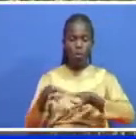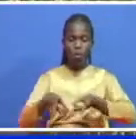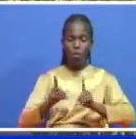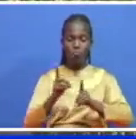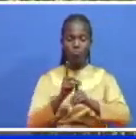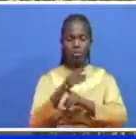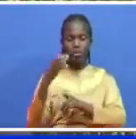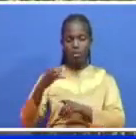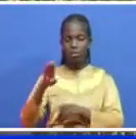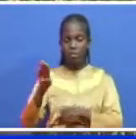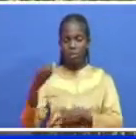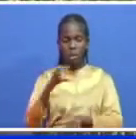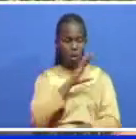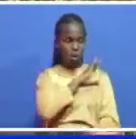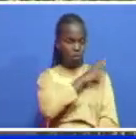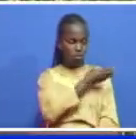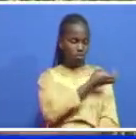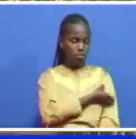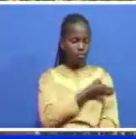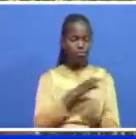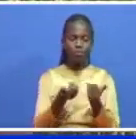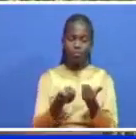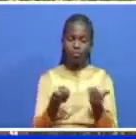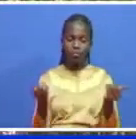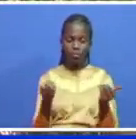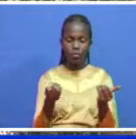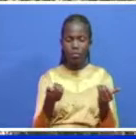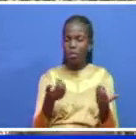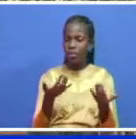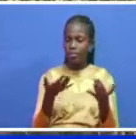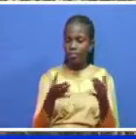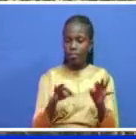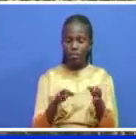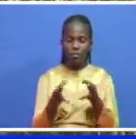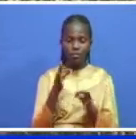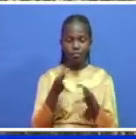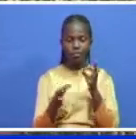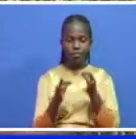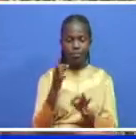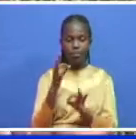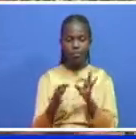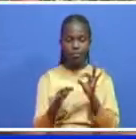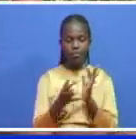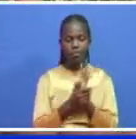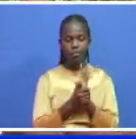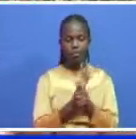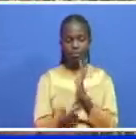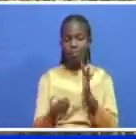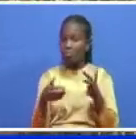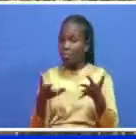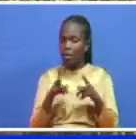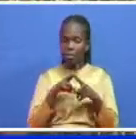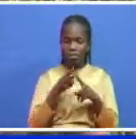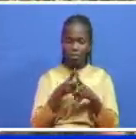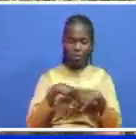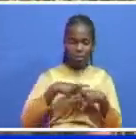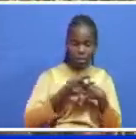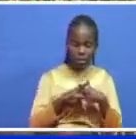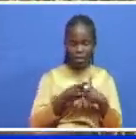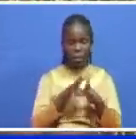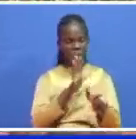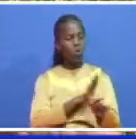ila ikuka ila ne kana kaka jaji wako anana na skill yako wanani mechanics wanani ka